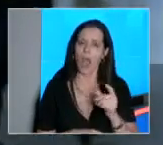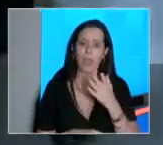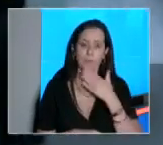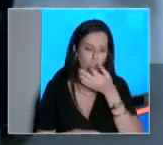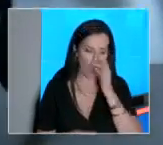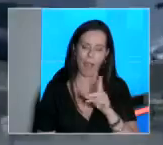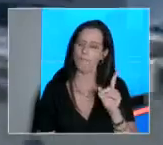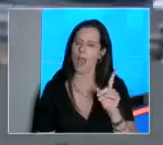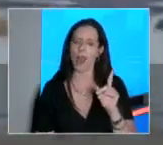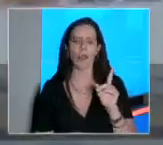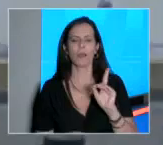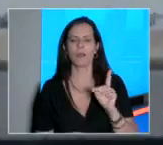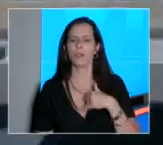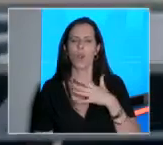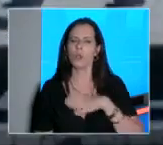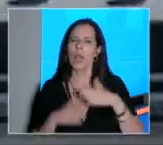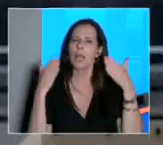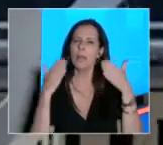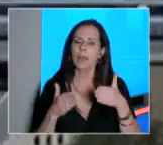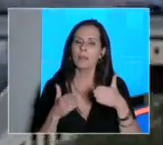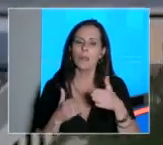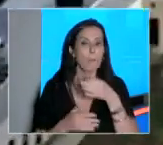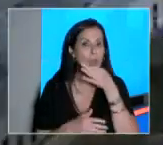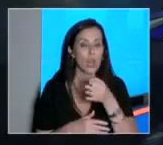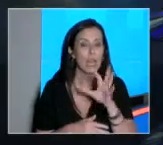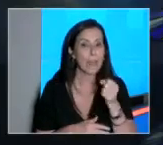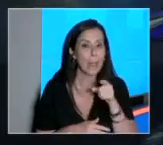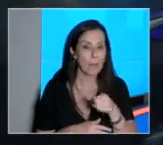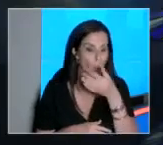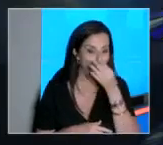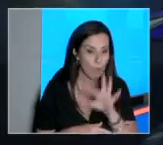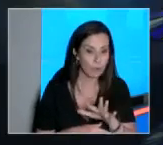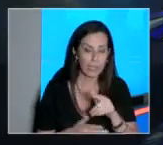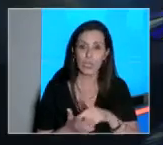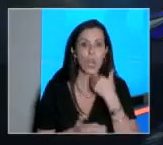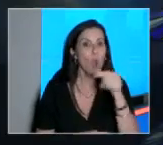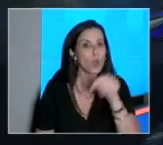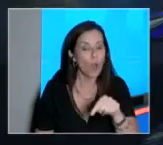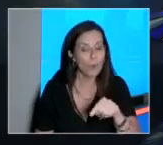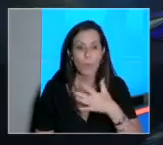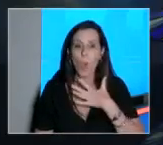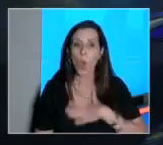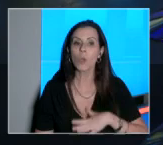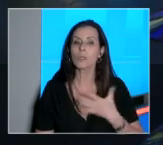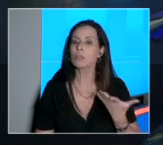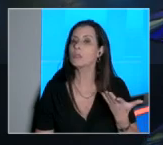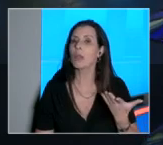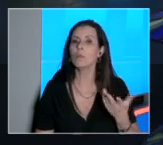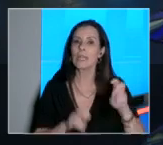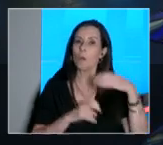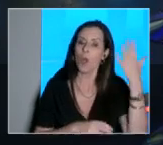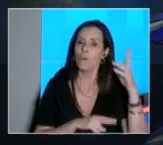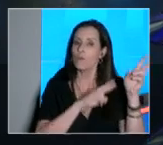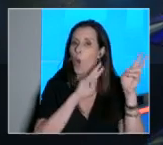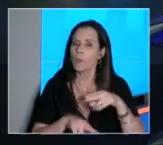החזרה... אבל אני רוצה ברשותך להתמקד בשאלה, האם הם עוזבים כי לא טוב להם פה, הם רוצים לנצל את הבחוץ ואז הם